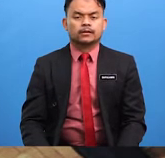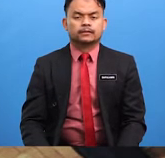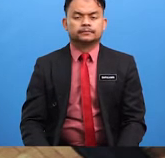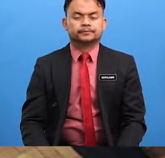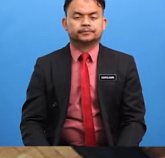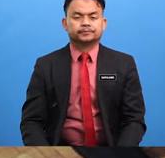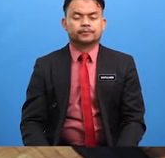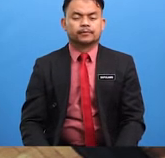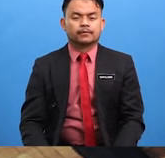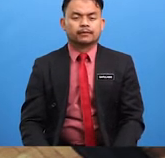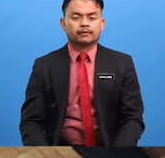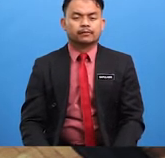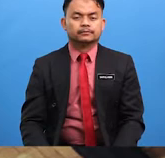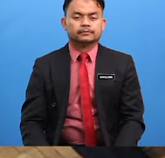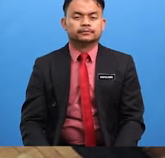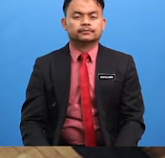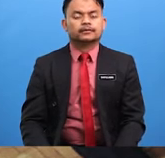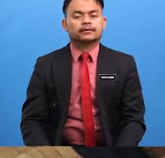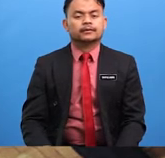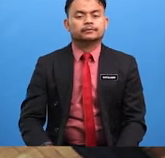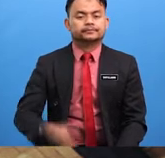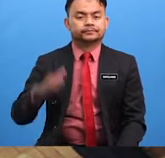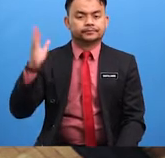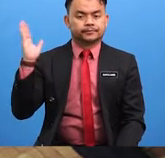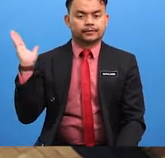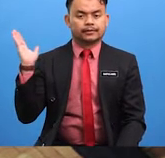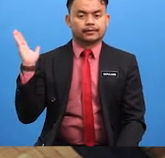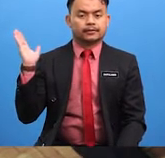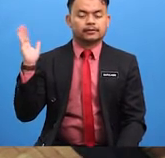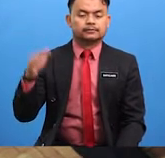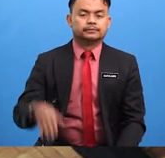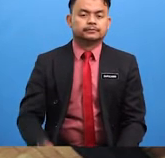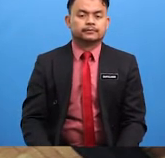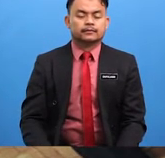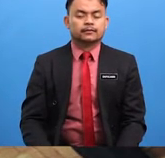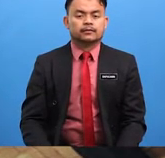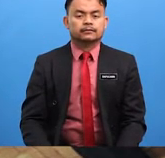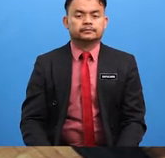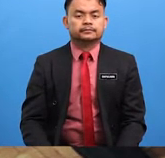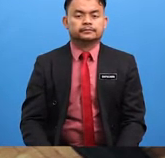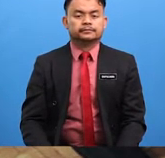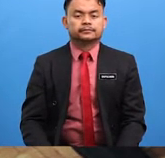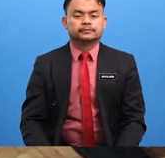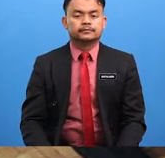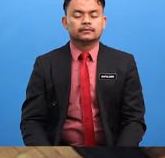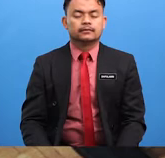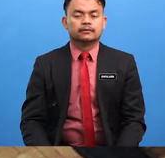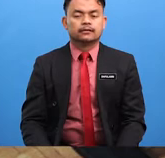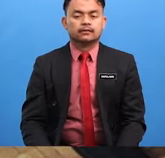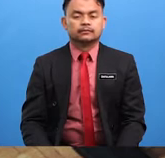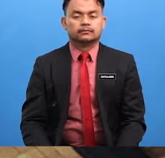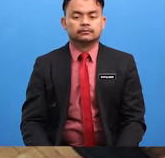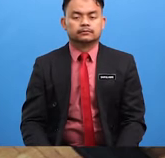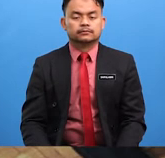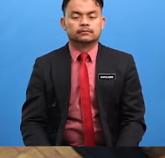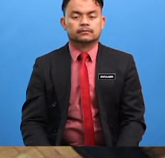telur. Jenis anyaman ialah anyaman ribu-ribu. Bahan ialah paku pakis ribu-ribu.